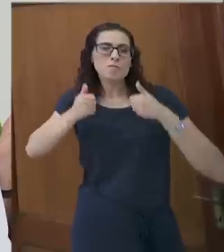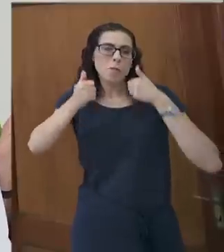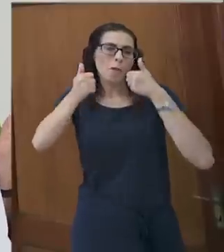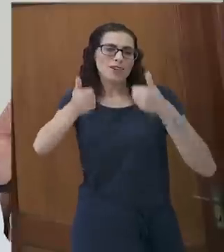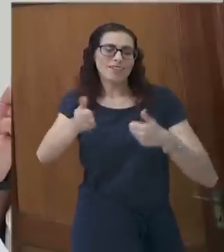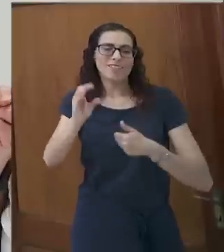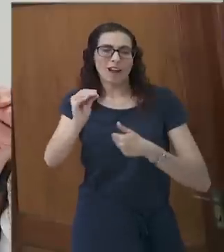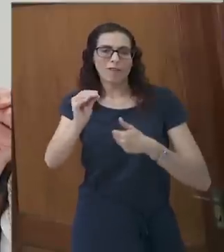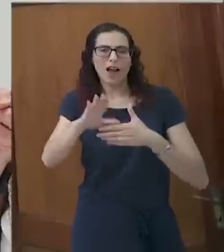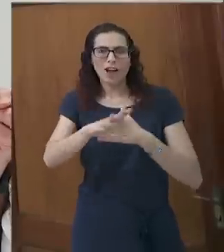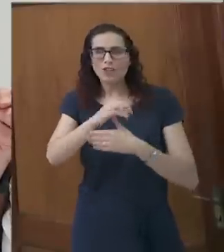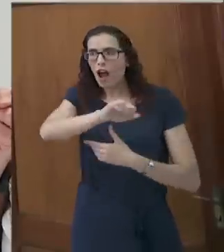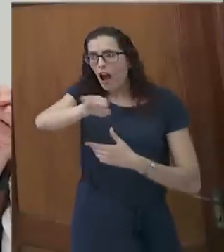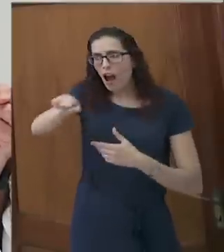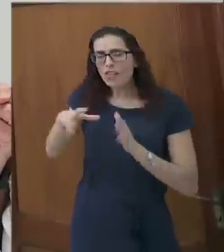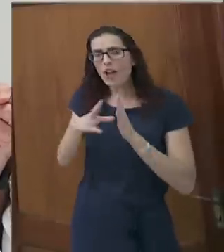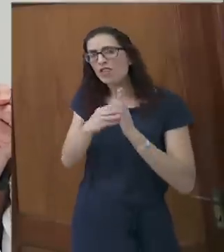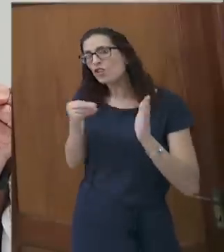tiegħu.